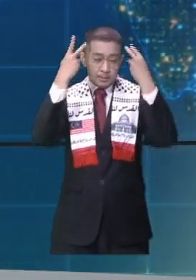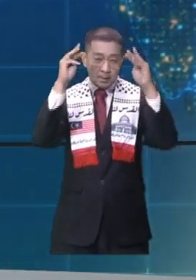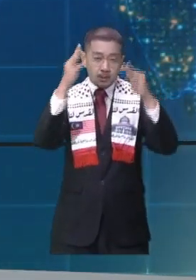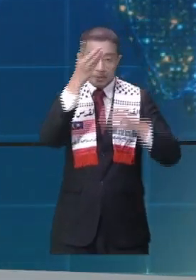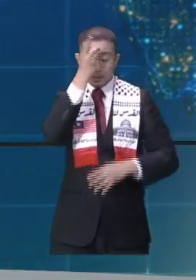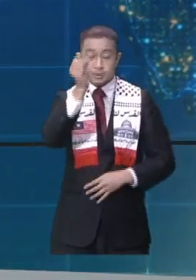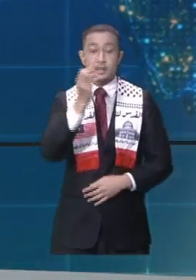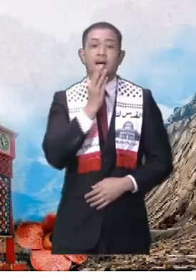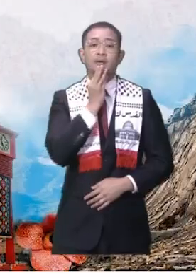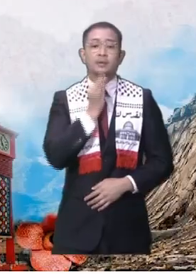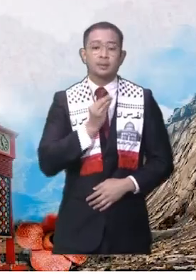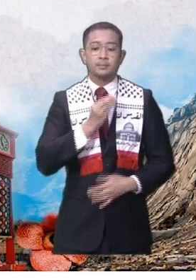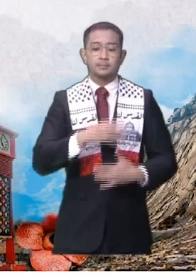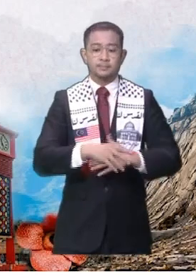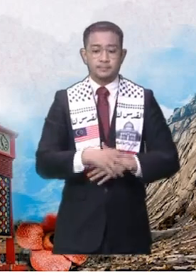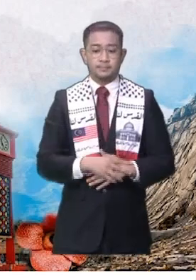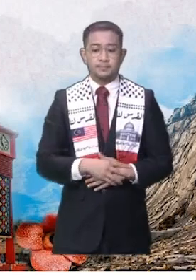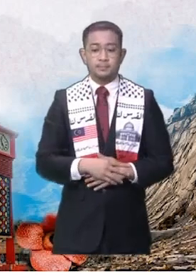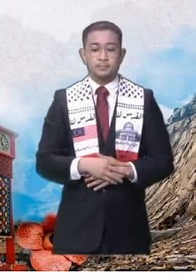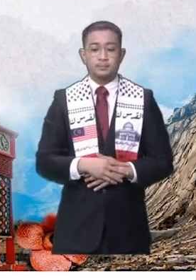Ibrahim.